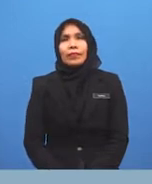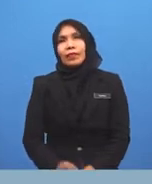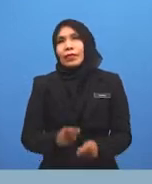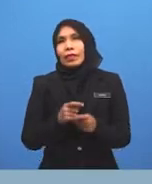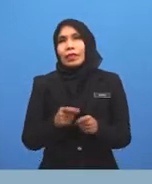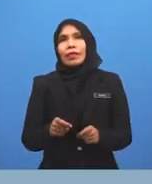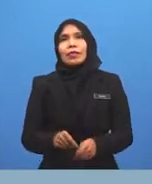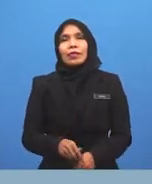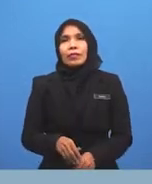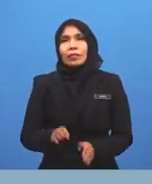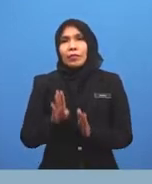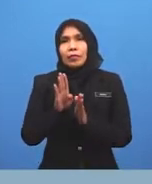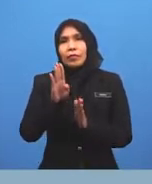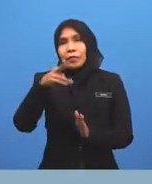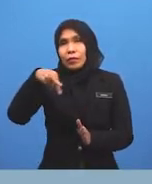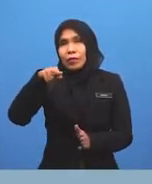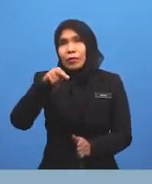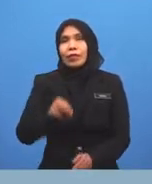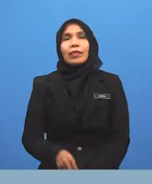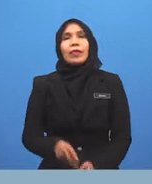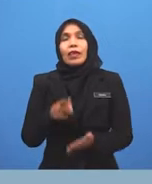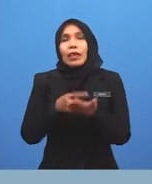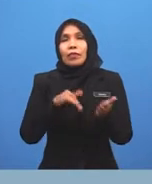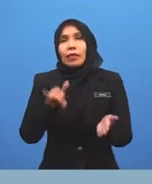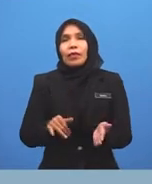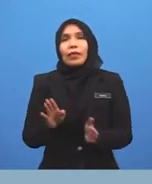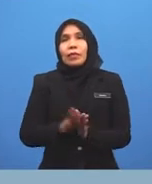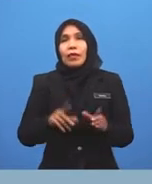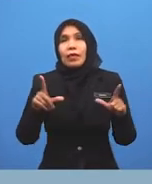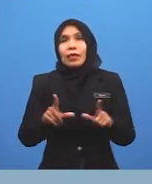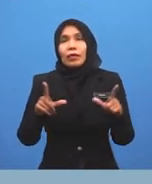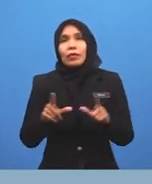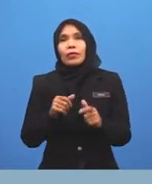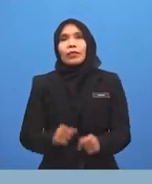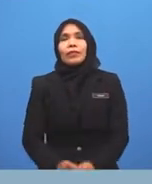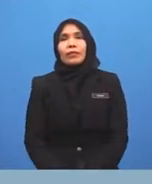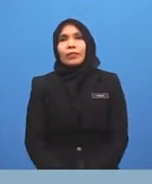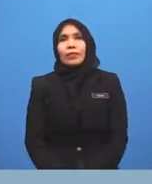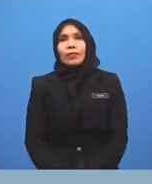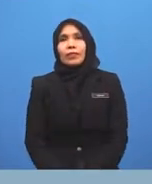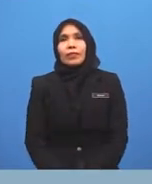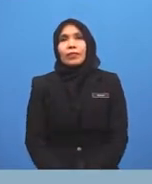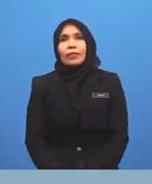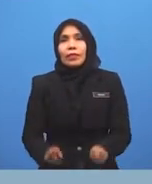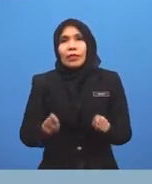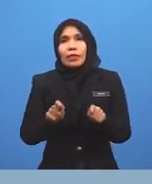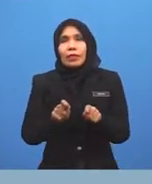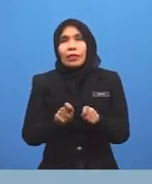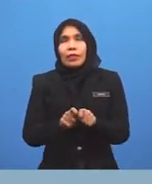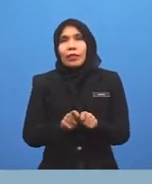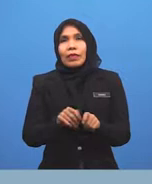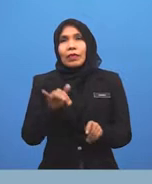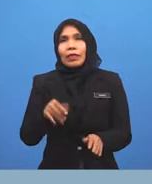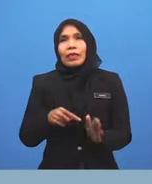Setelah berpusing, apa yang akan berlaku sekiranya gegelung dalam keadaan menegak seperti yang